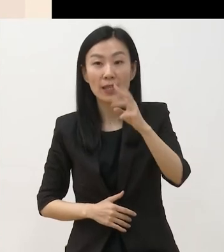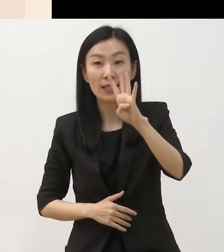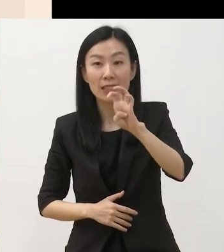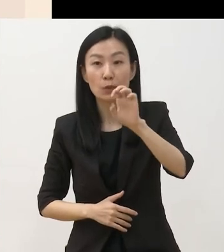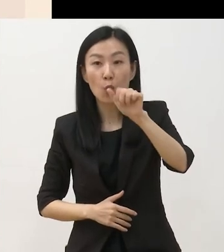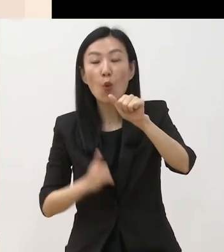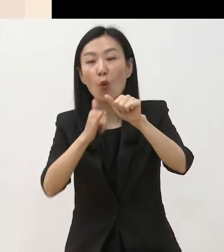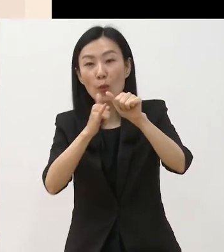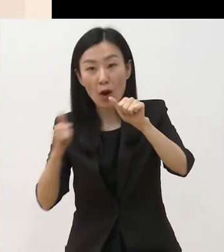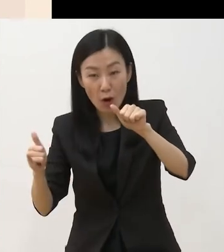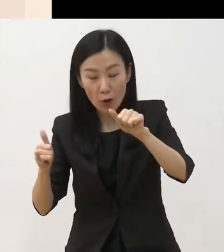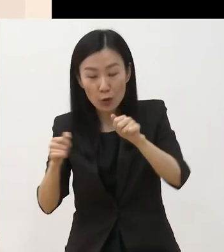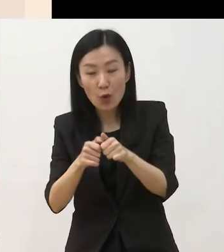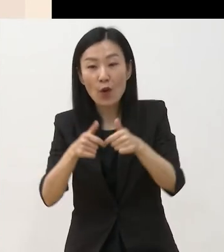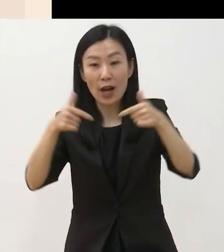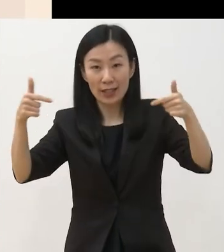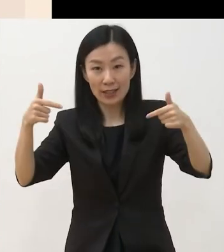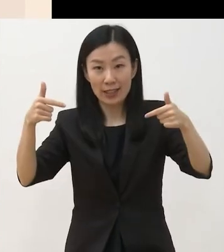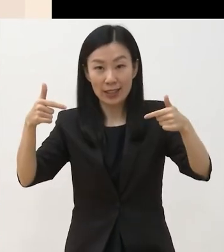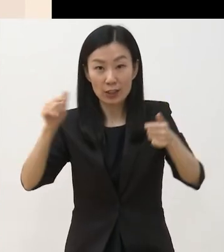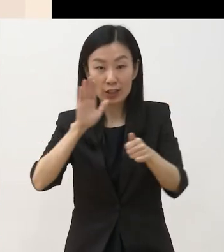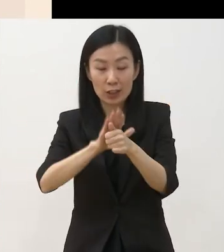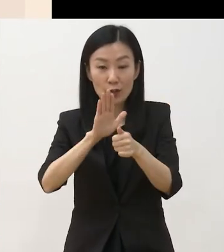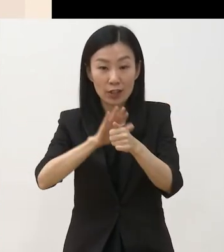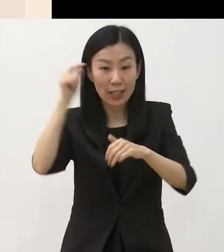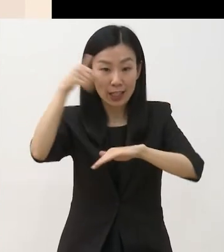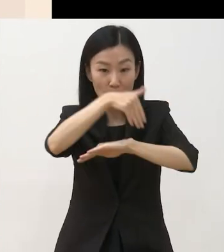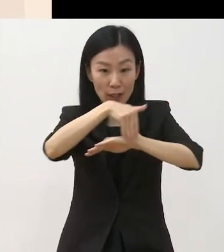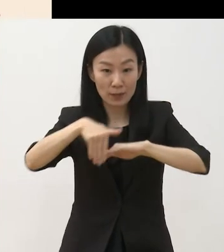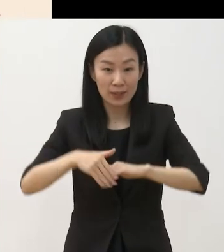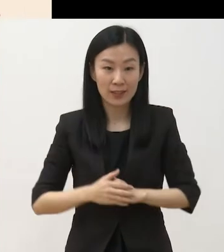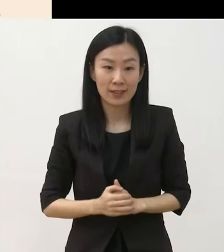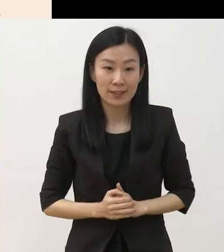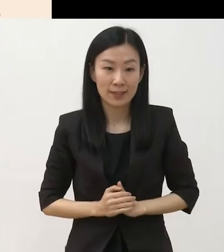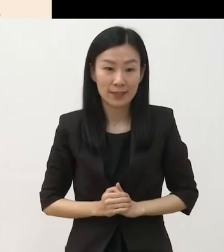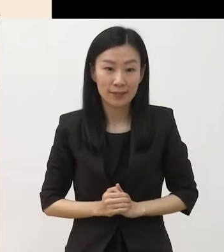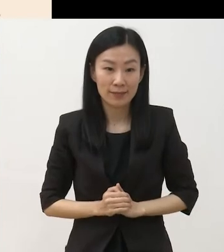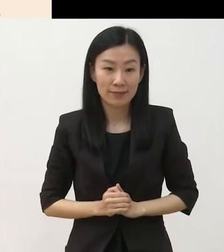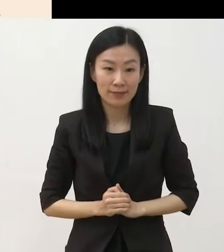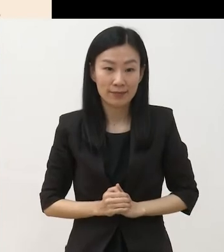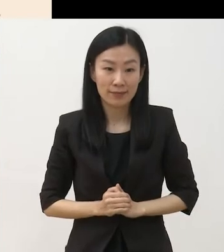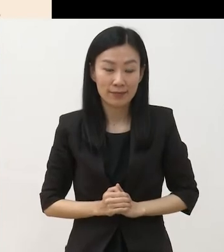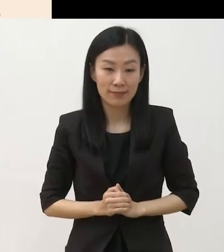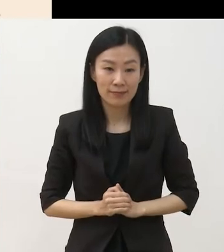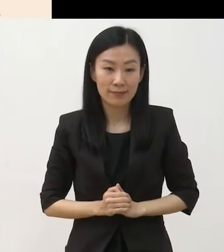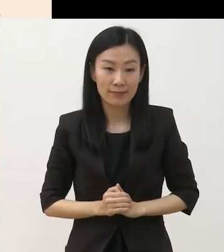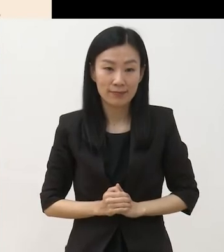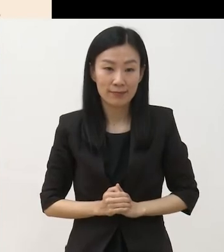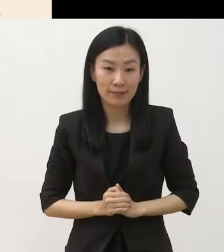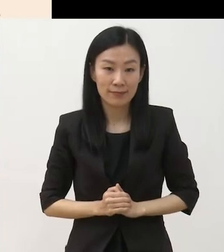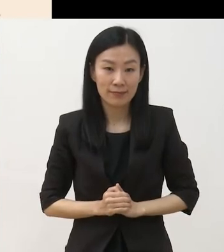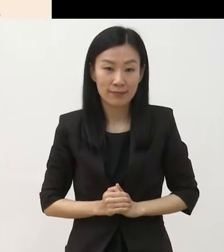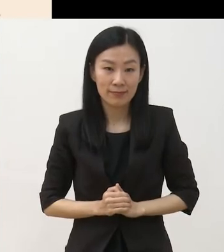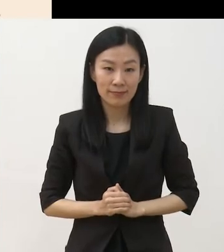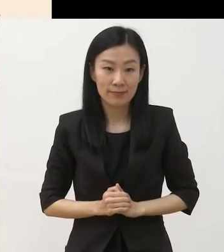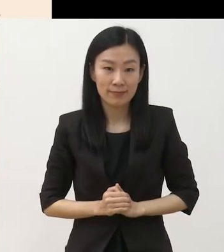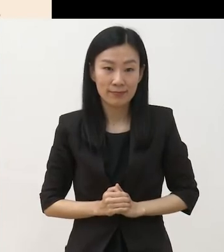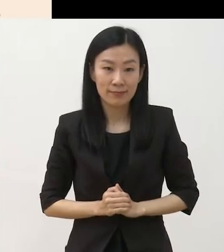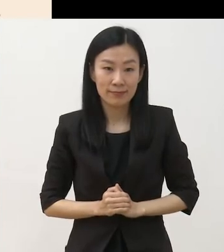그렇게 지원을 할 예정입니다. 네.